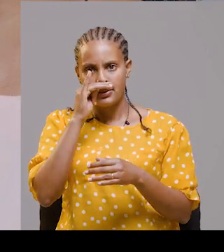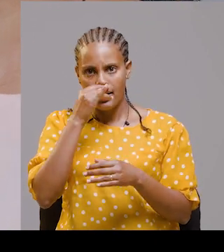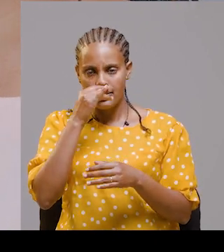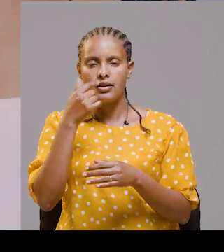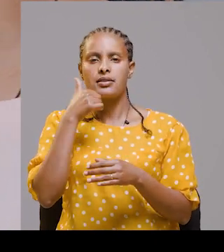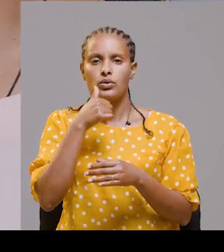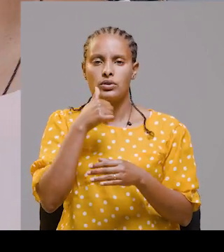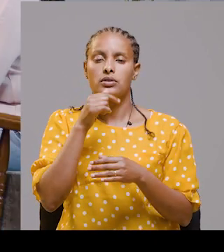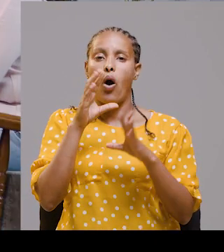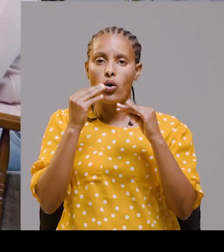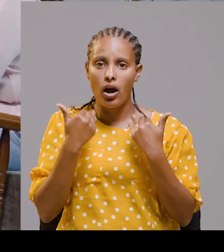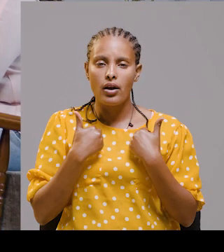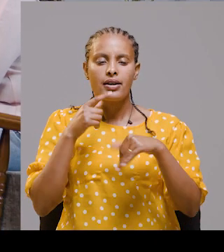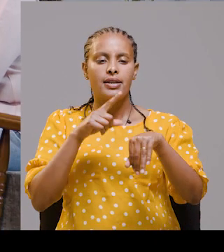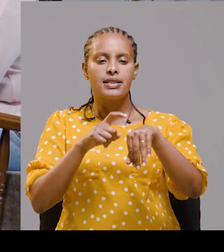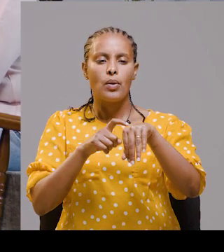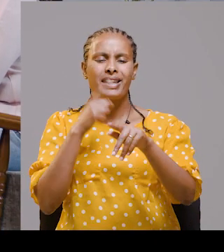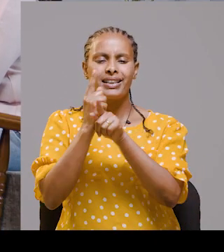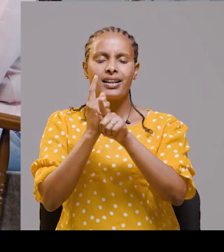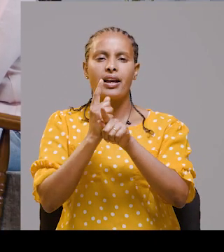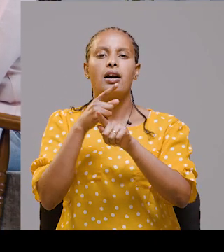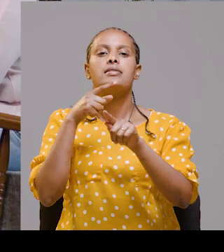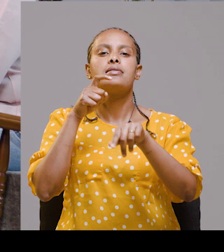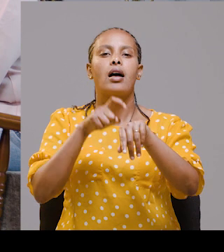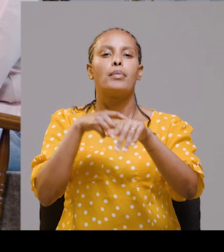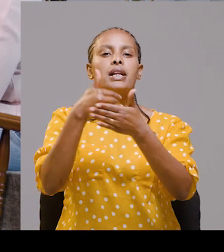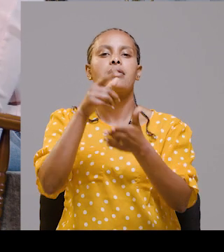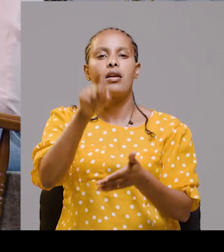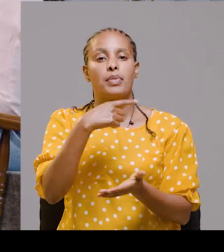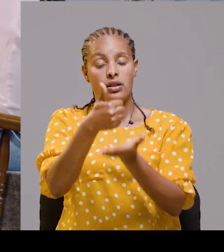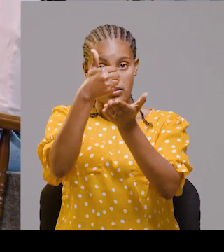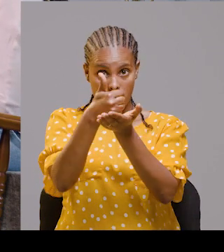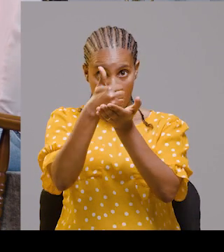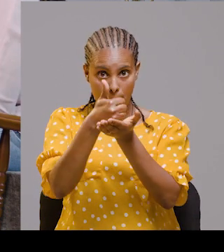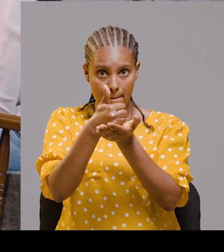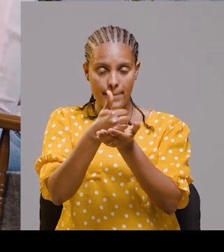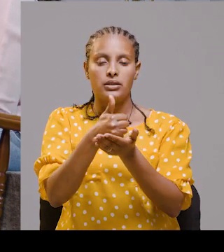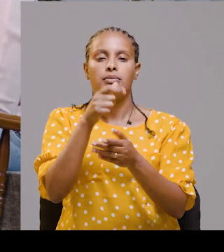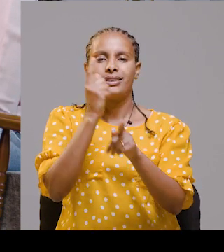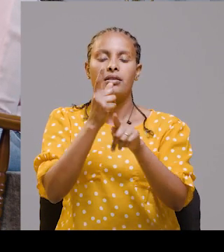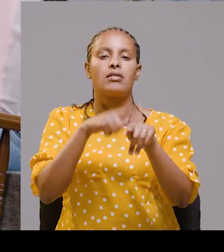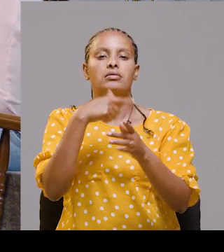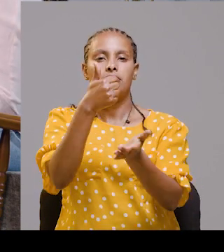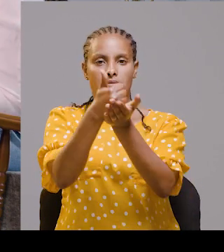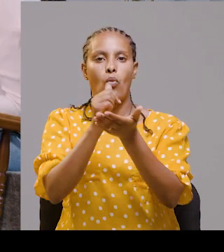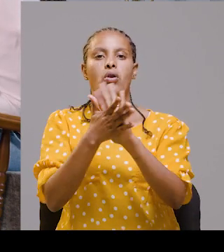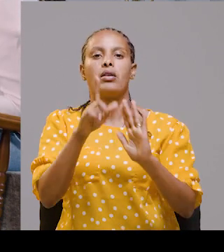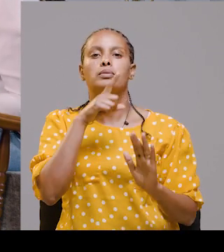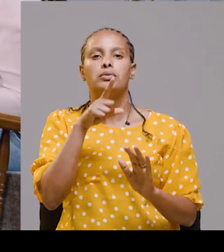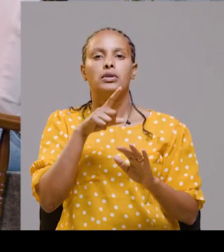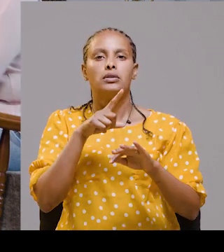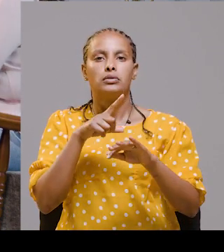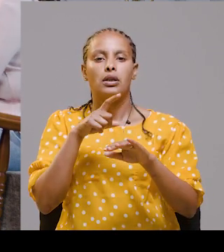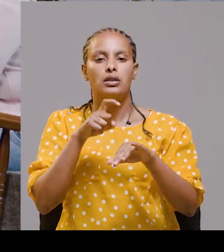ነው ጊዜው በትክክለኛው ሰዓት ላይ መድረስ አለብን እርዳታ ለማድረግ በትክክለኛው ሰዓት ነው ሰዎችን መርዳት ያለብን እንጂ አይ ቆይ